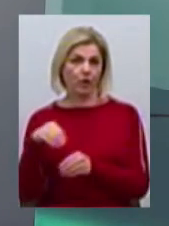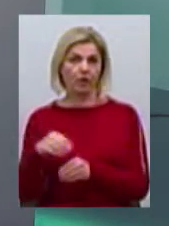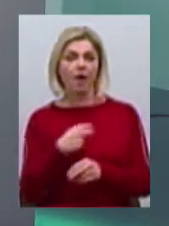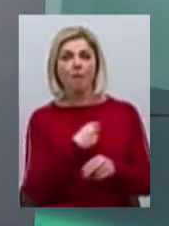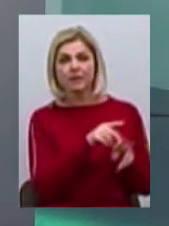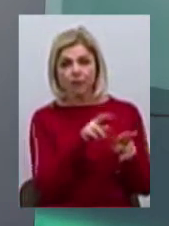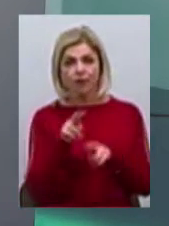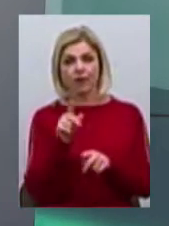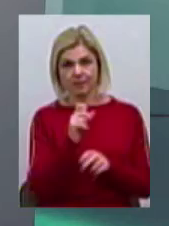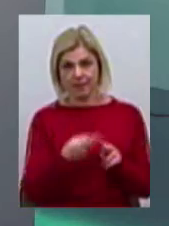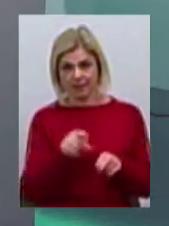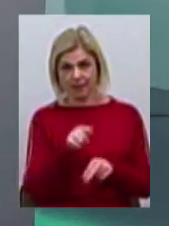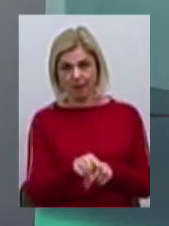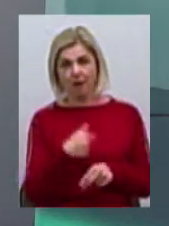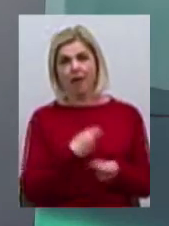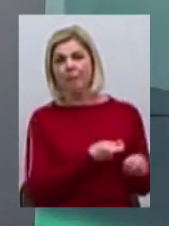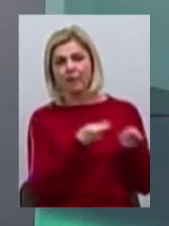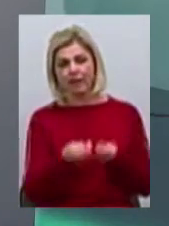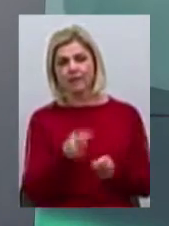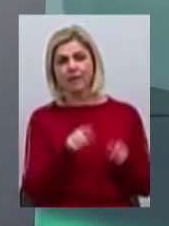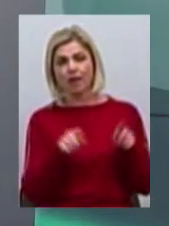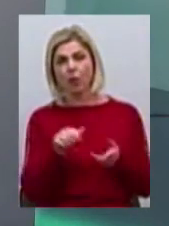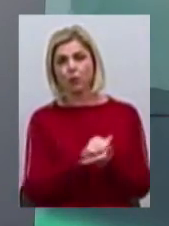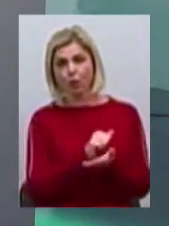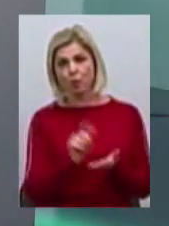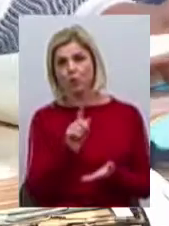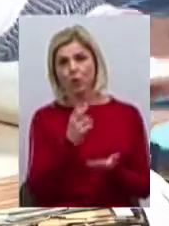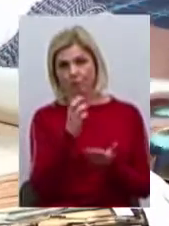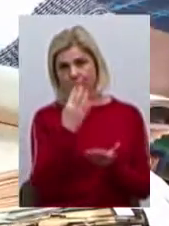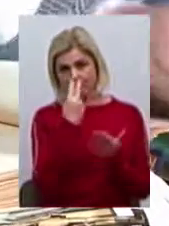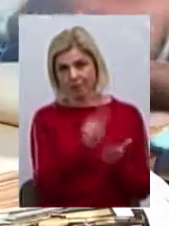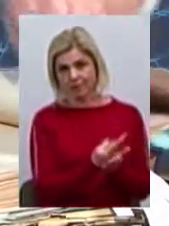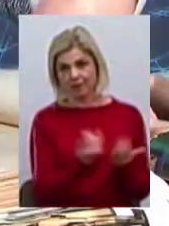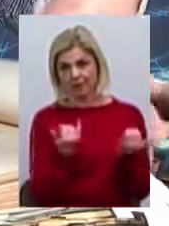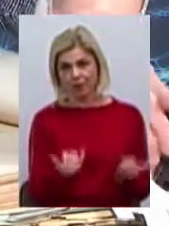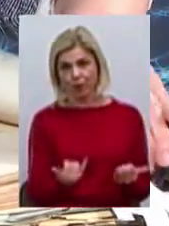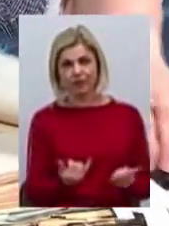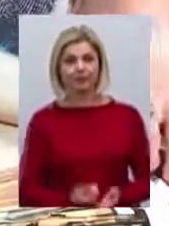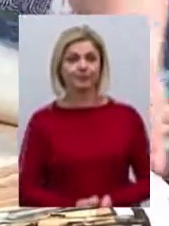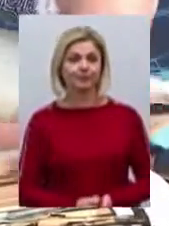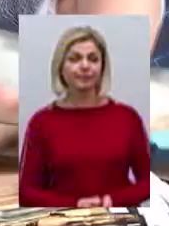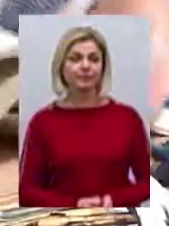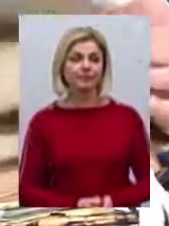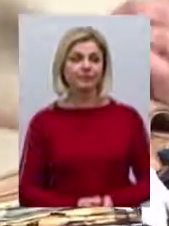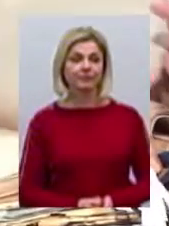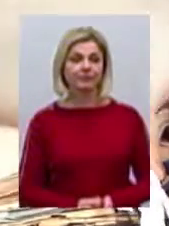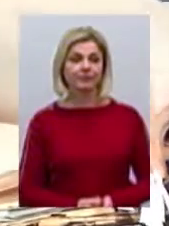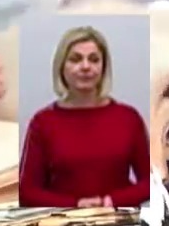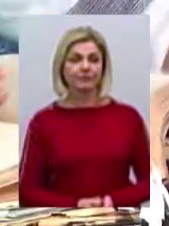його. Я принесла деякі документи ще показувати сьогодні. Мені б хотілося